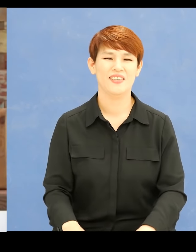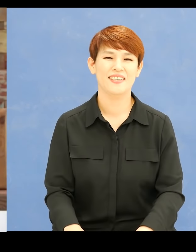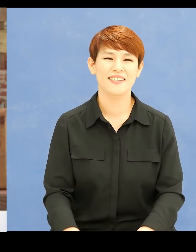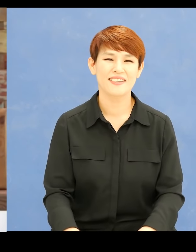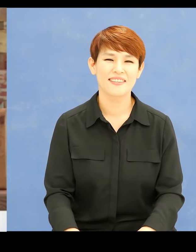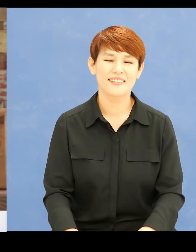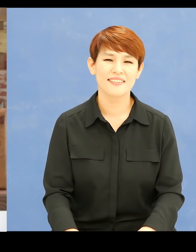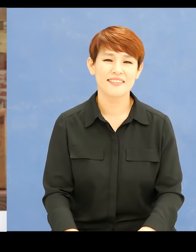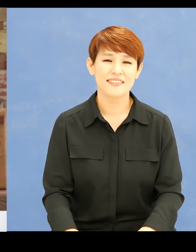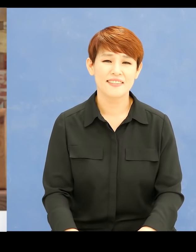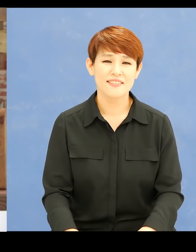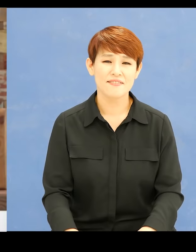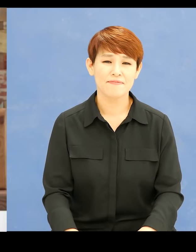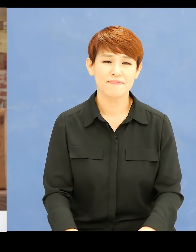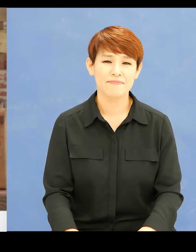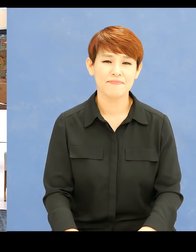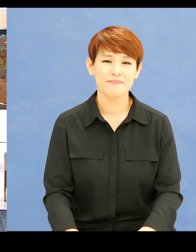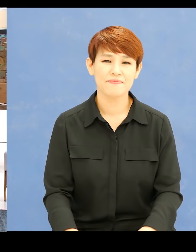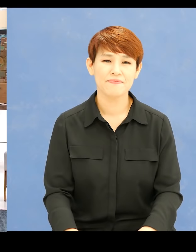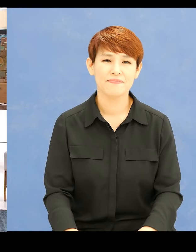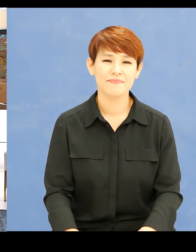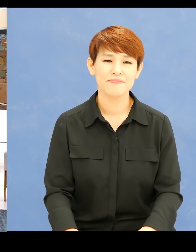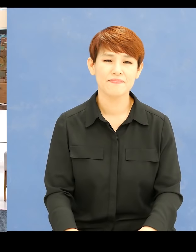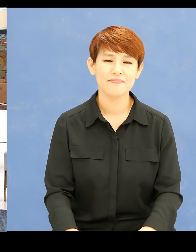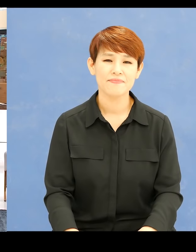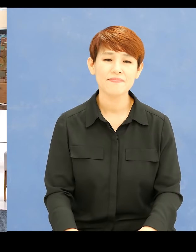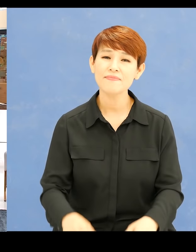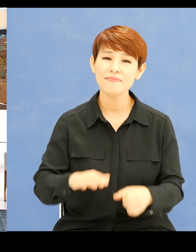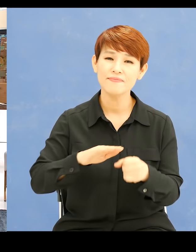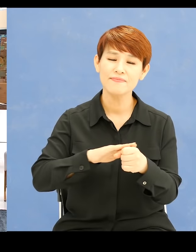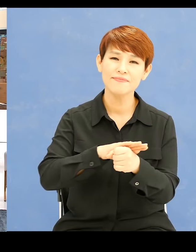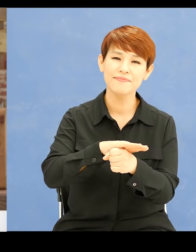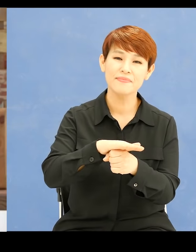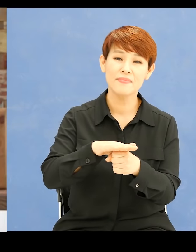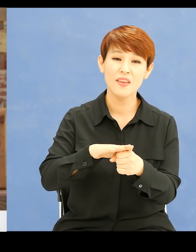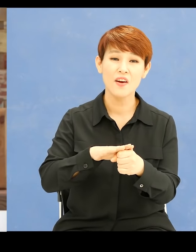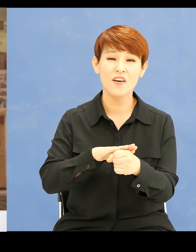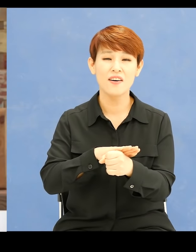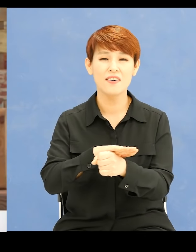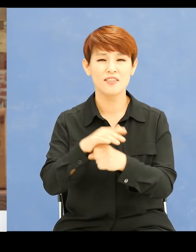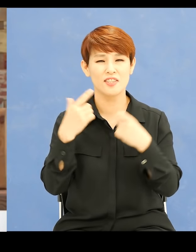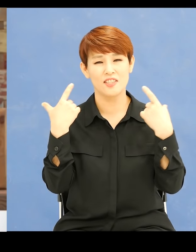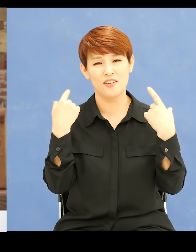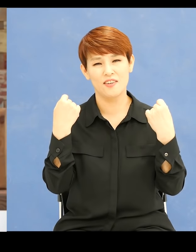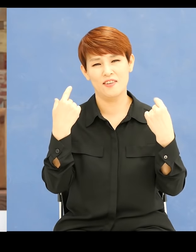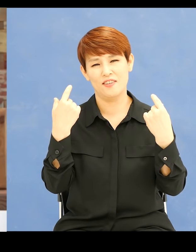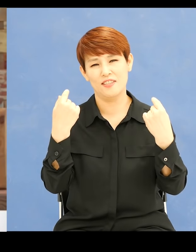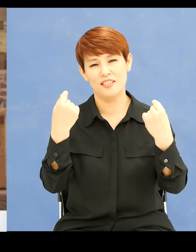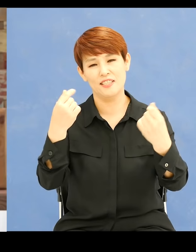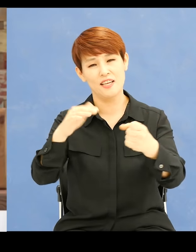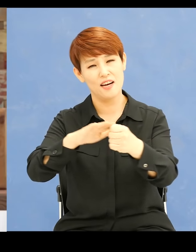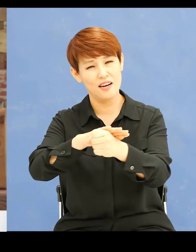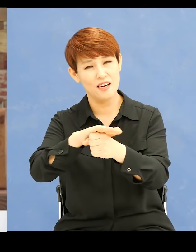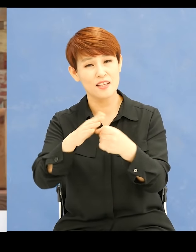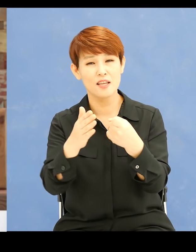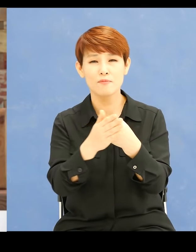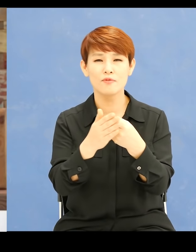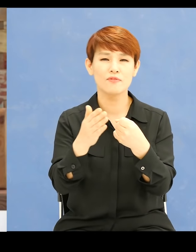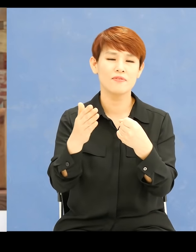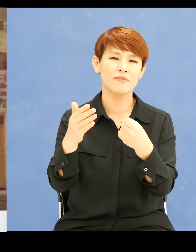손 놓지 않는 게 정말 중요하구나. 맞습니다. 정말 버티고 믿고 네. 끝까지 주님 신뢰하면서 가는 것이